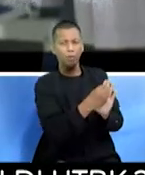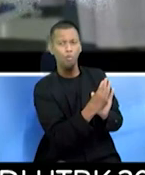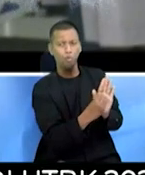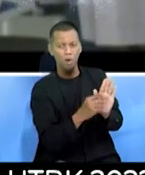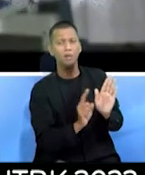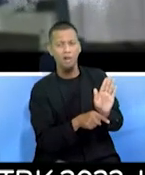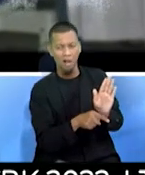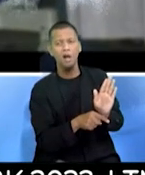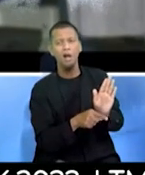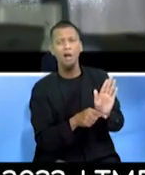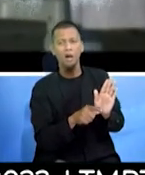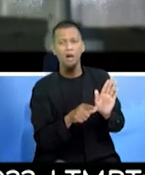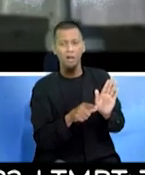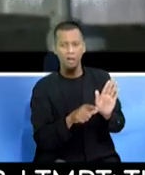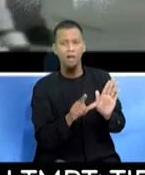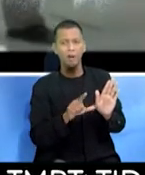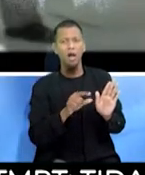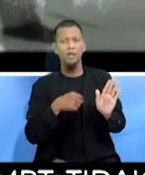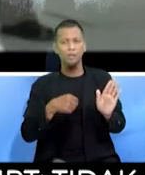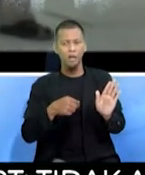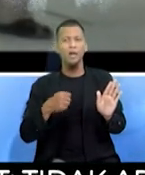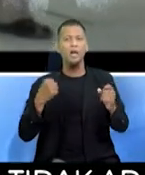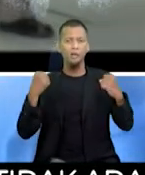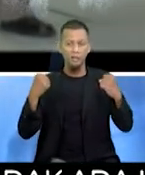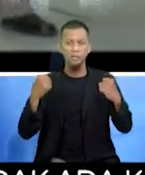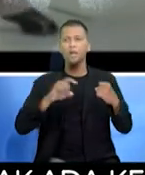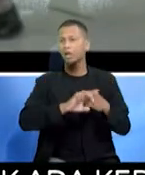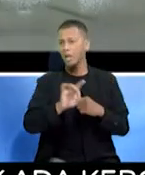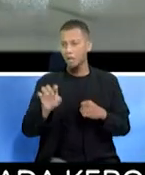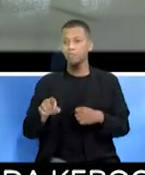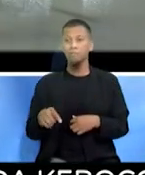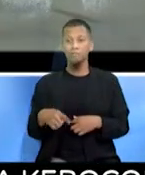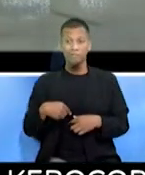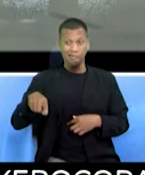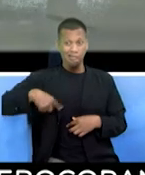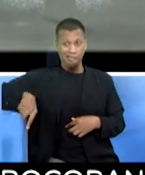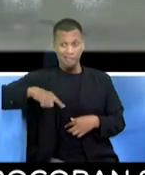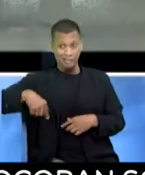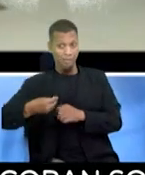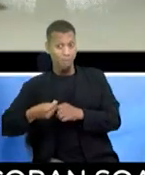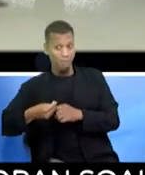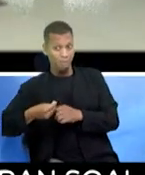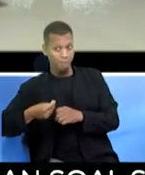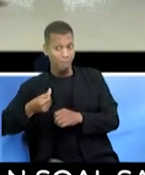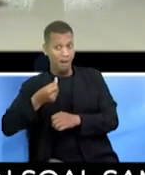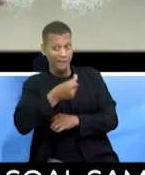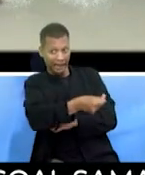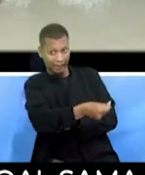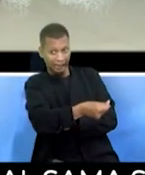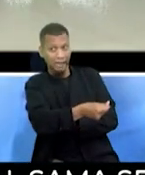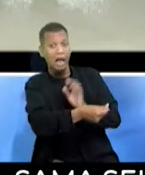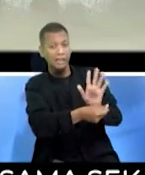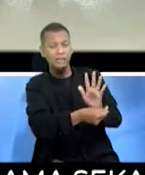bagaimana konsep ini berjalan. Kami sebagai pihak payer atau pembayar, kami bertanggung jawab dalam nanti bagaimana sistem pembayarannya